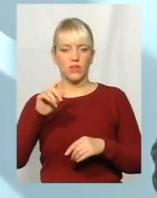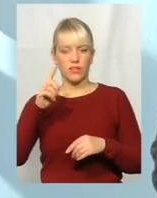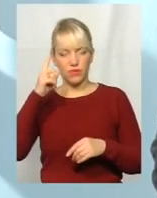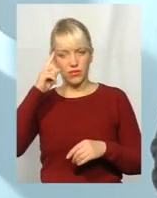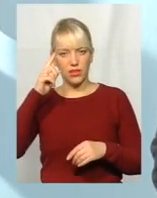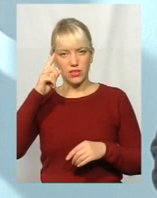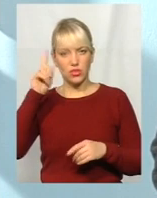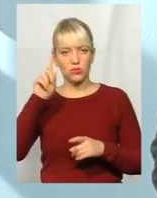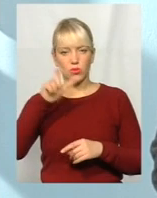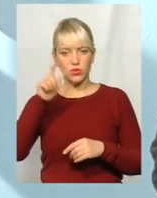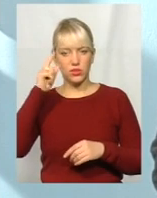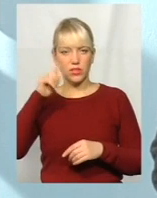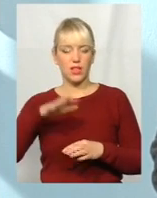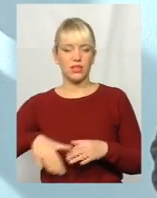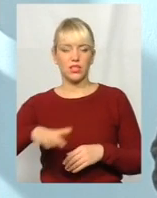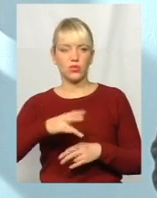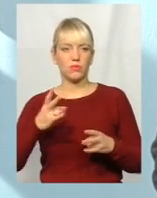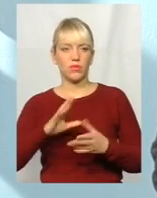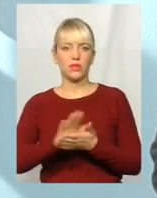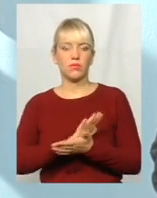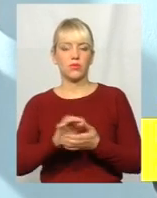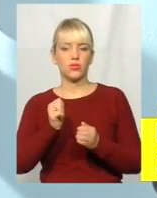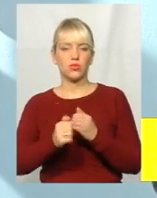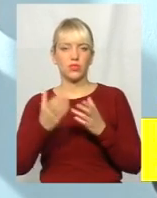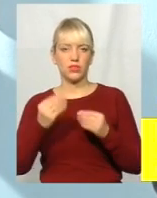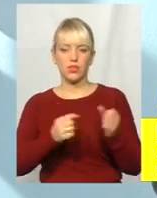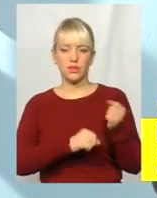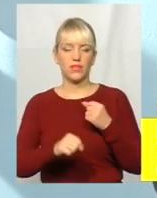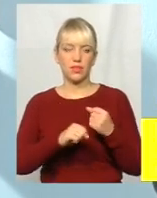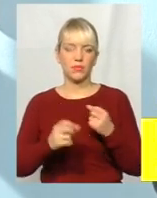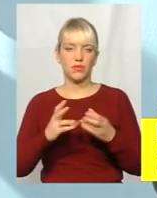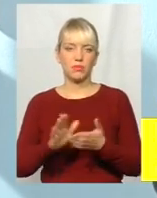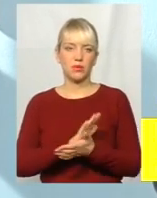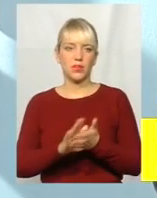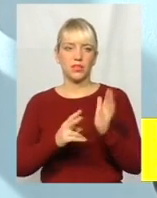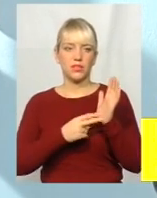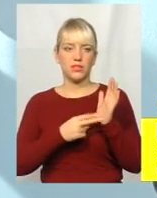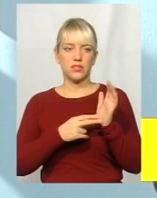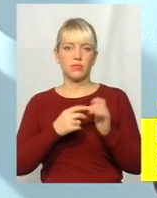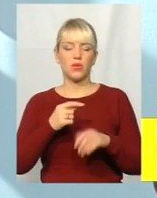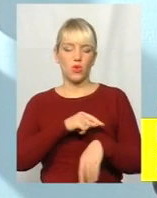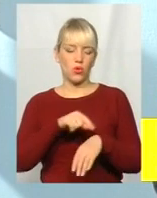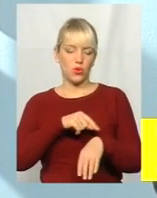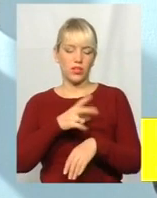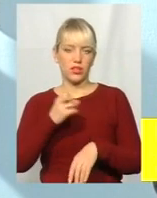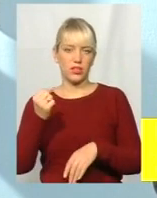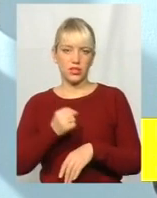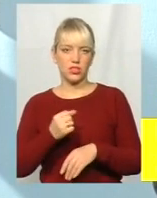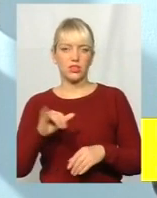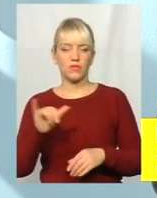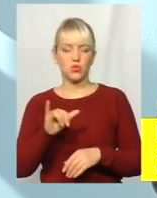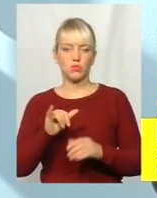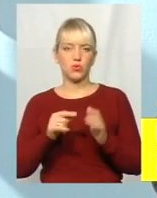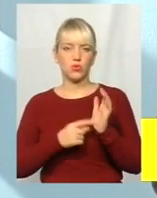знали. Територія має прибиратися щодня, двірник має прибирати 7 годин на тиждень і в суботу 6 годин на